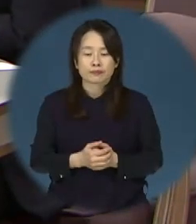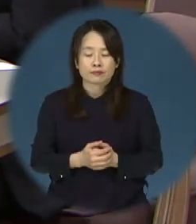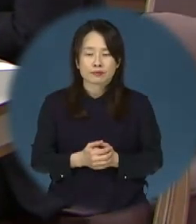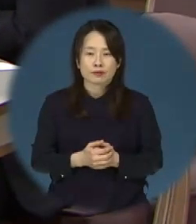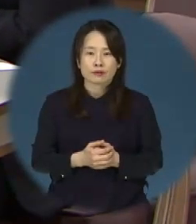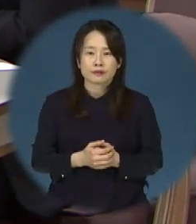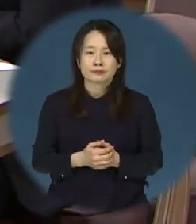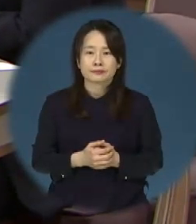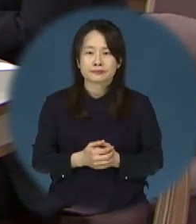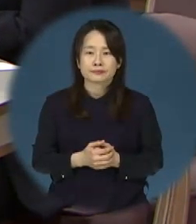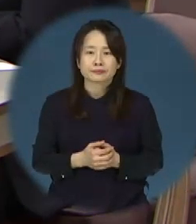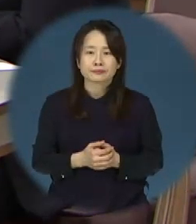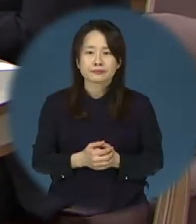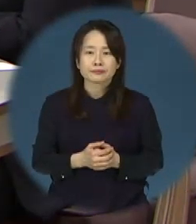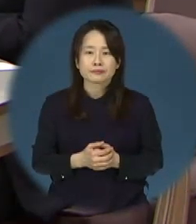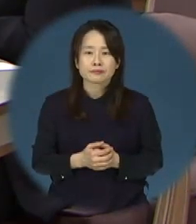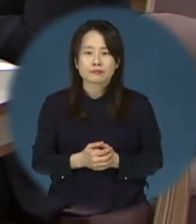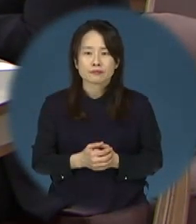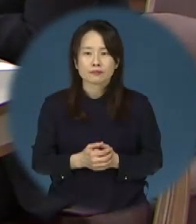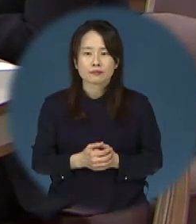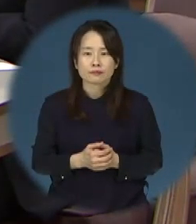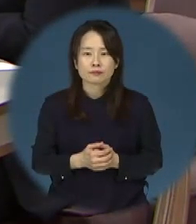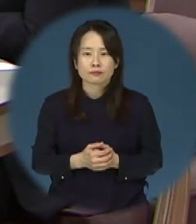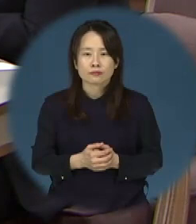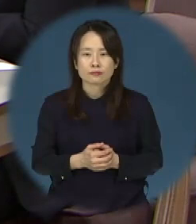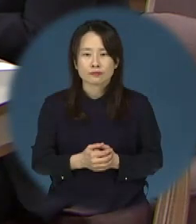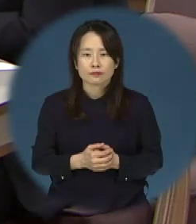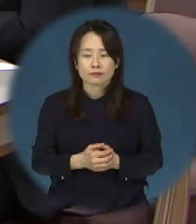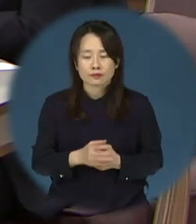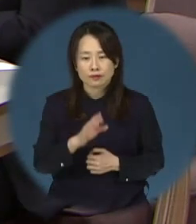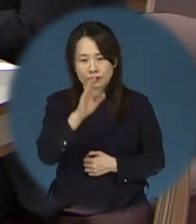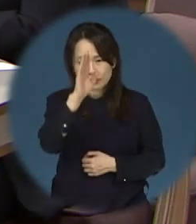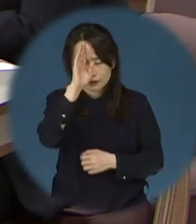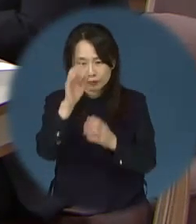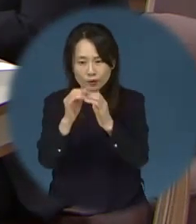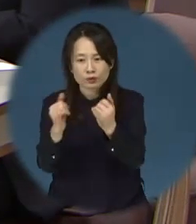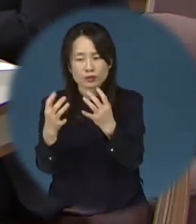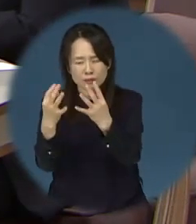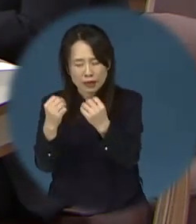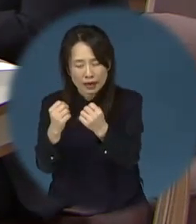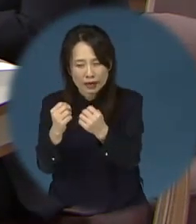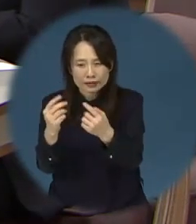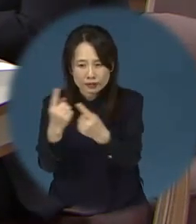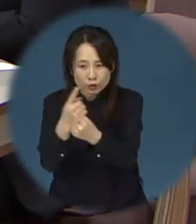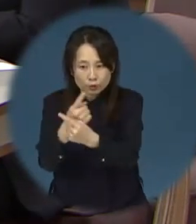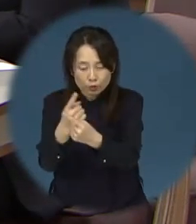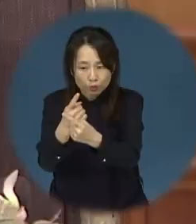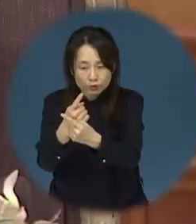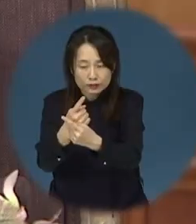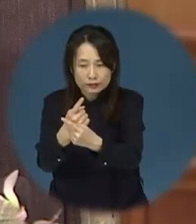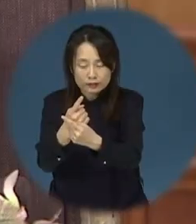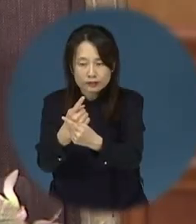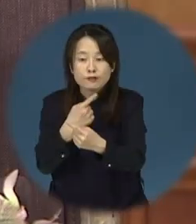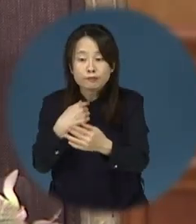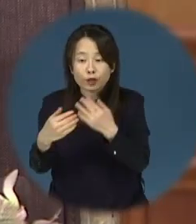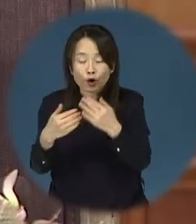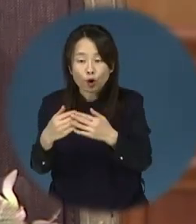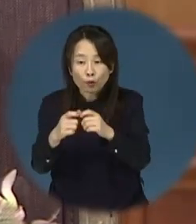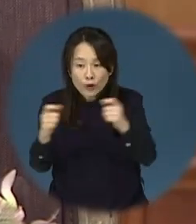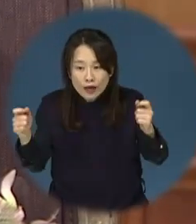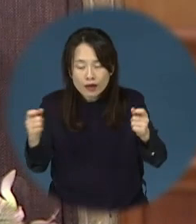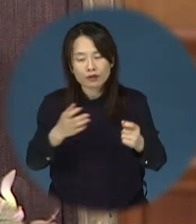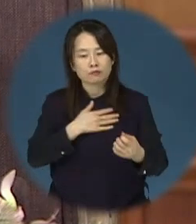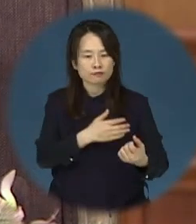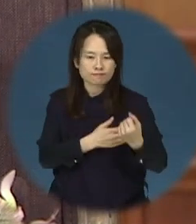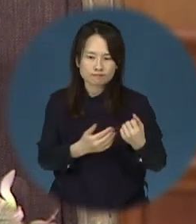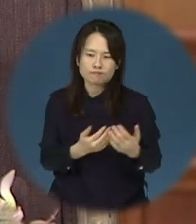만들어 가듯이 그 환자가 의료인을 만들어 간다고 저는 생각해요. 예, 예. 근데 저 환자들은 진짜 뭔가 이렇게